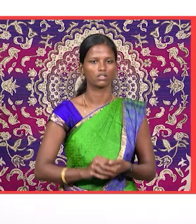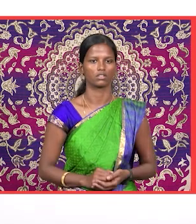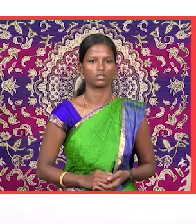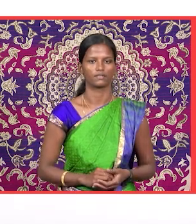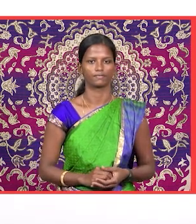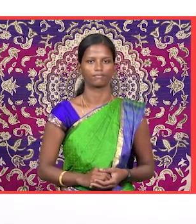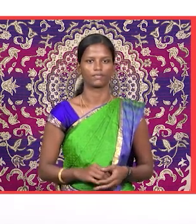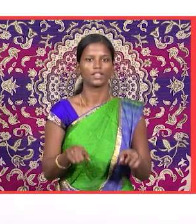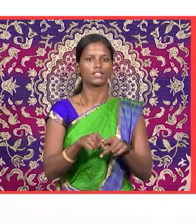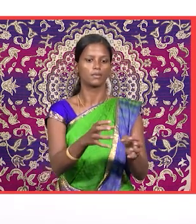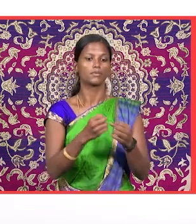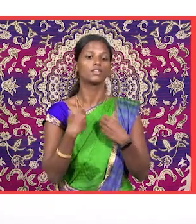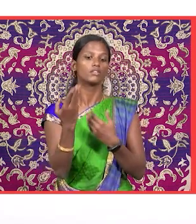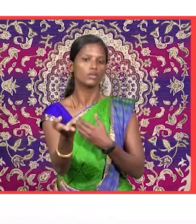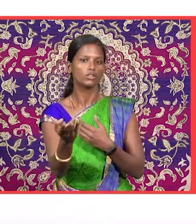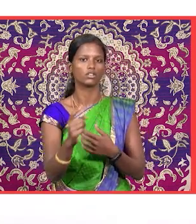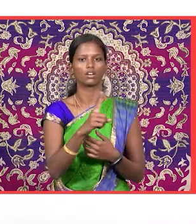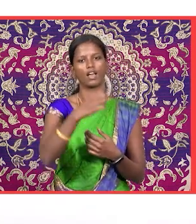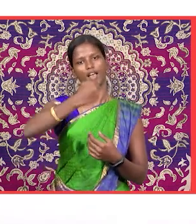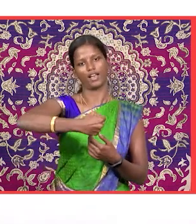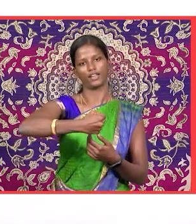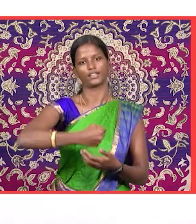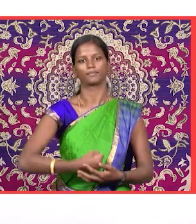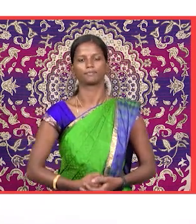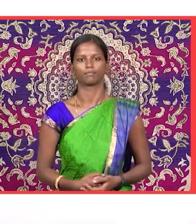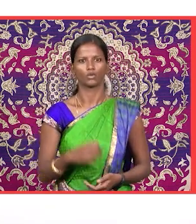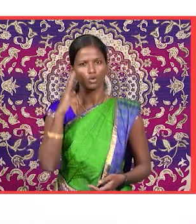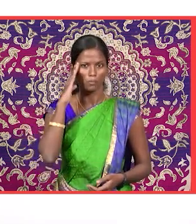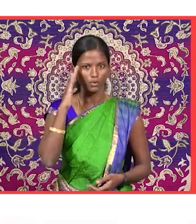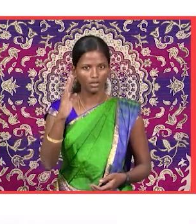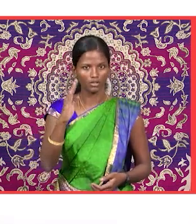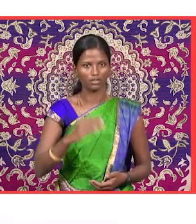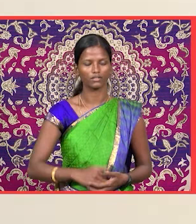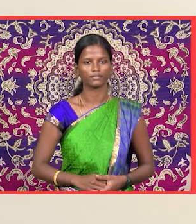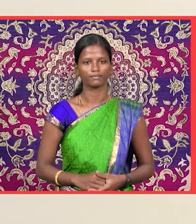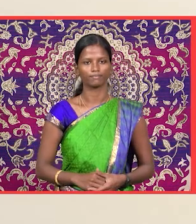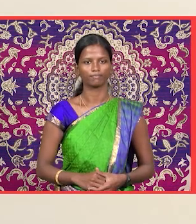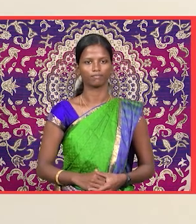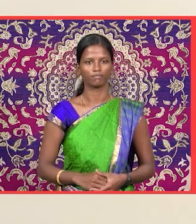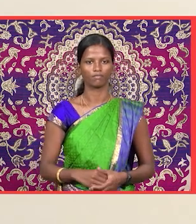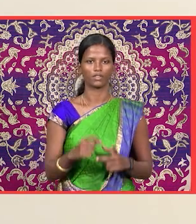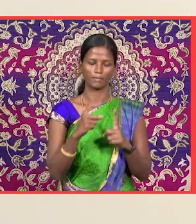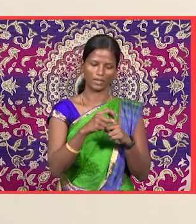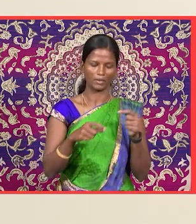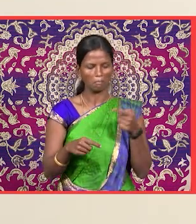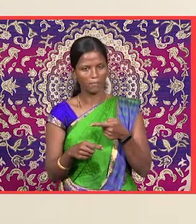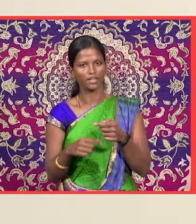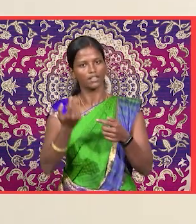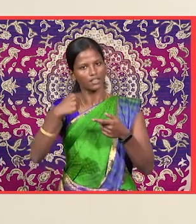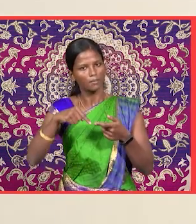தொகையை வந்து பார்த்தீங்கன்னா ₹1000 எனில் இதோடைய விலை என்னன்னு கேட்டிருக்காங்க. ஸோ இப்போ பி